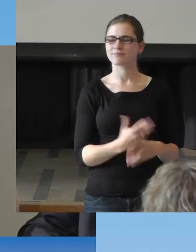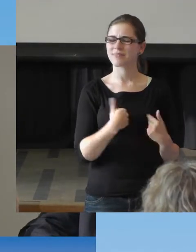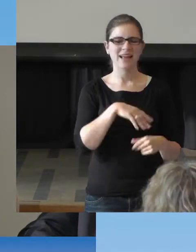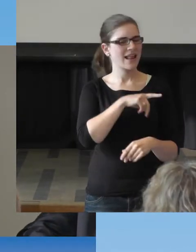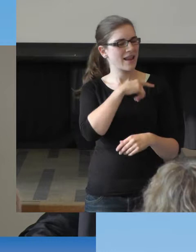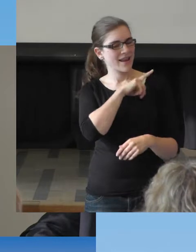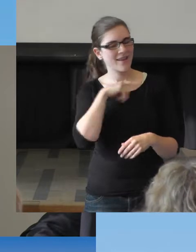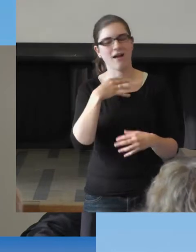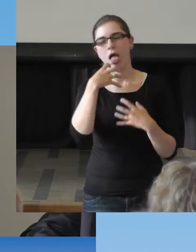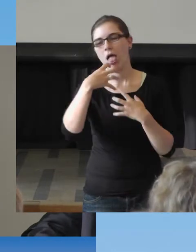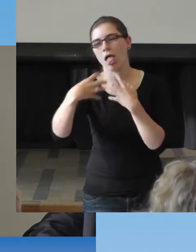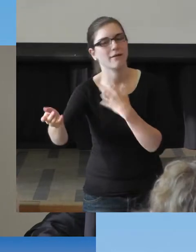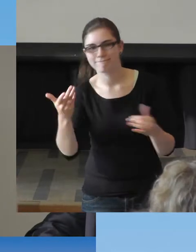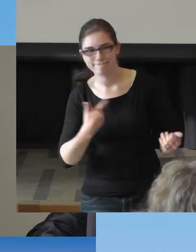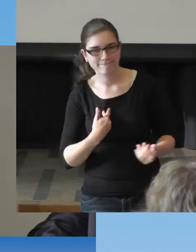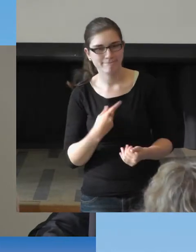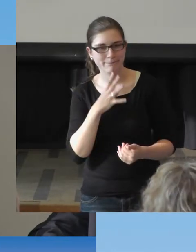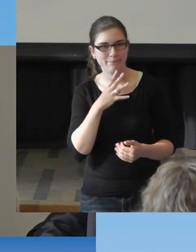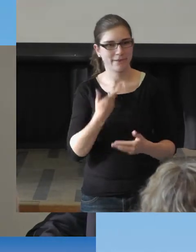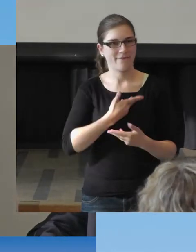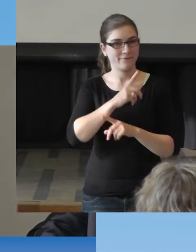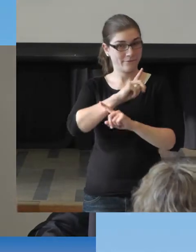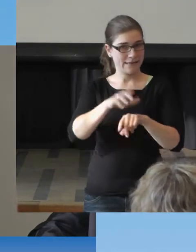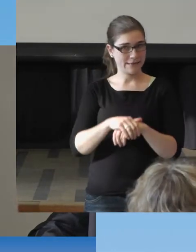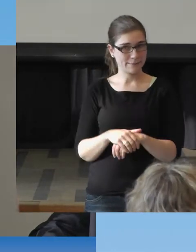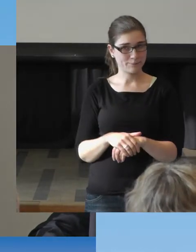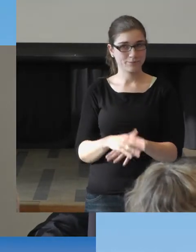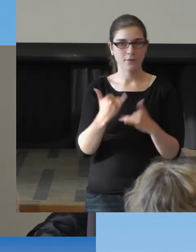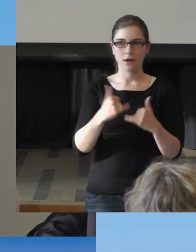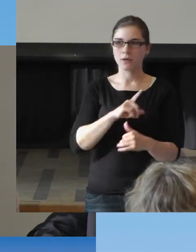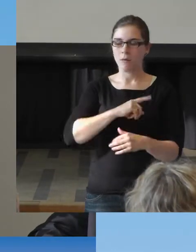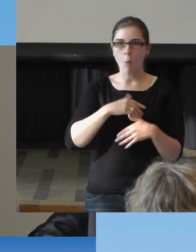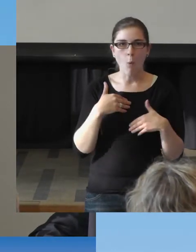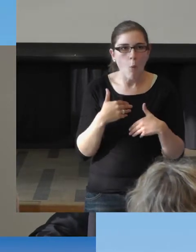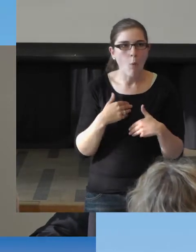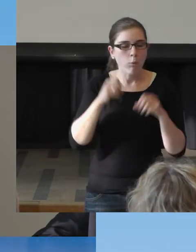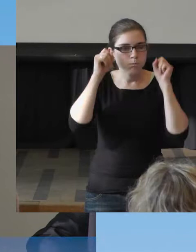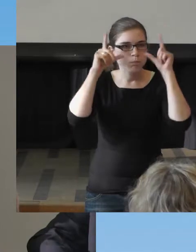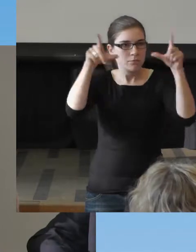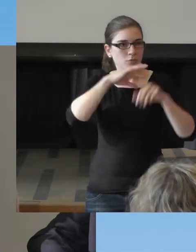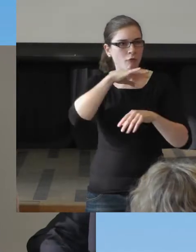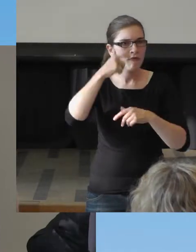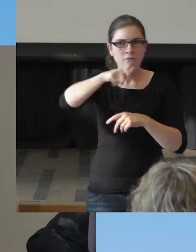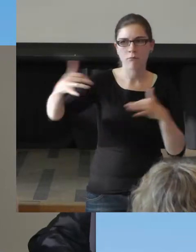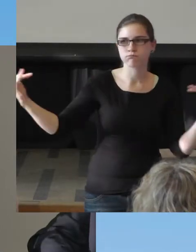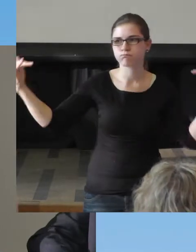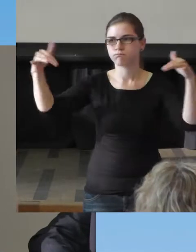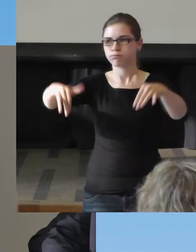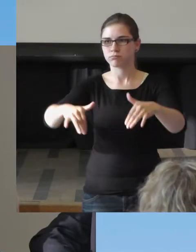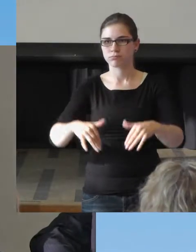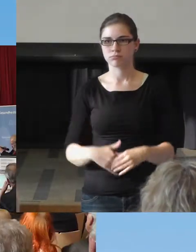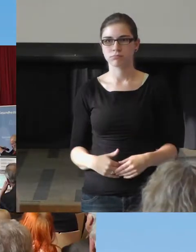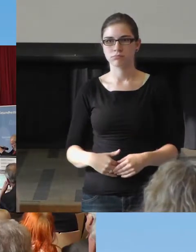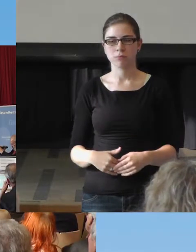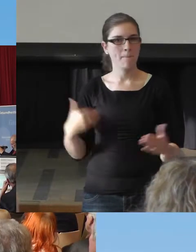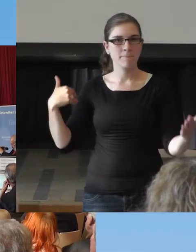nicht lange mit der Vorrede aufhalten. Ich bin begeistert über die große Resonanz. Dieser Saal war noch nicht